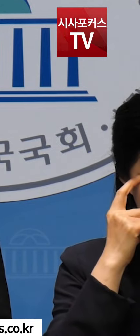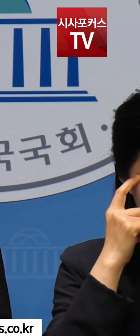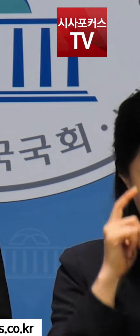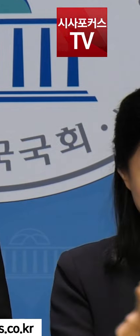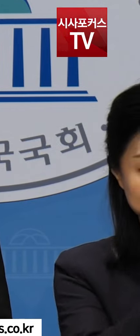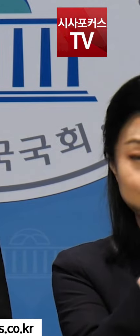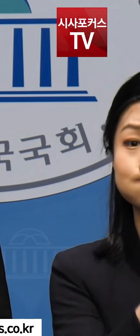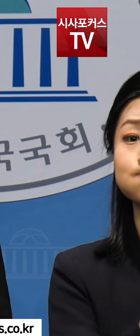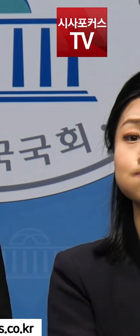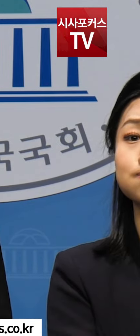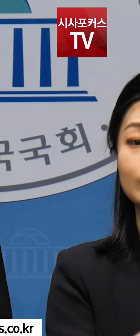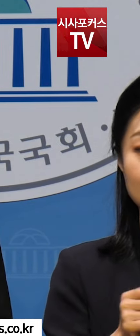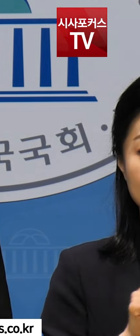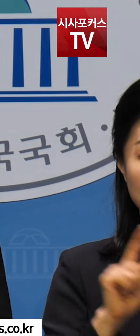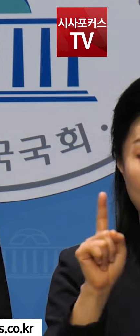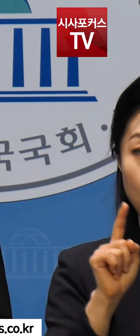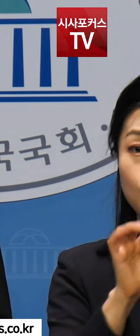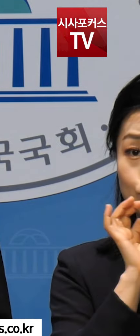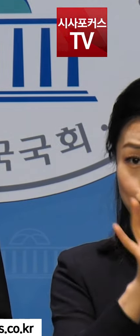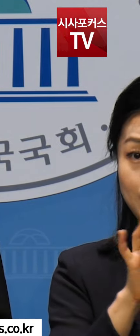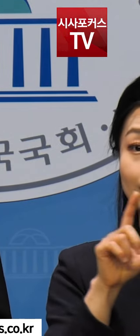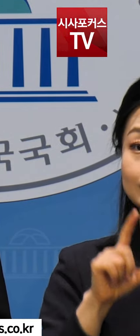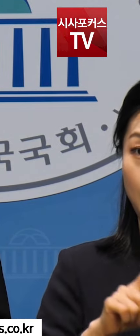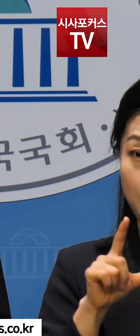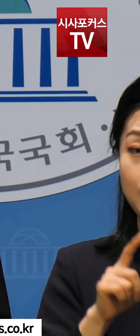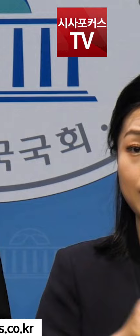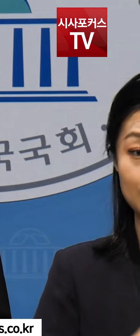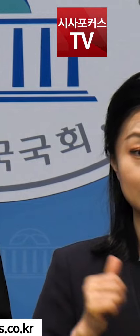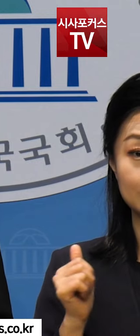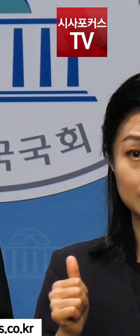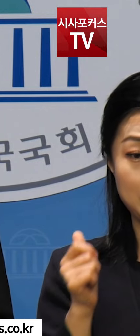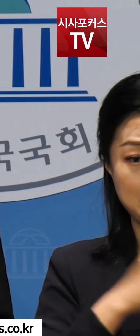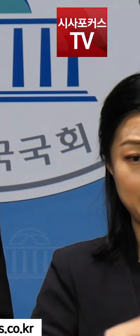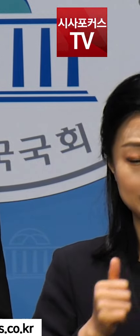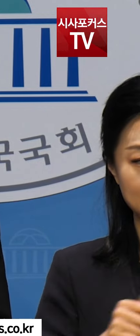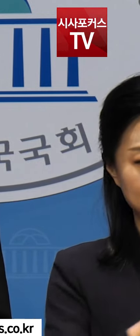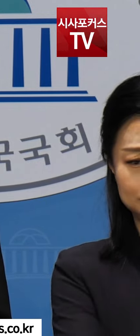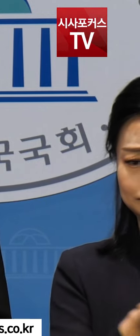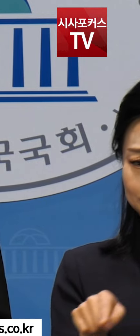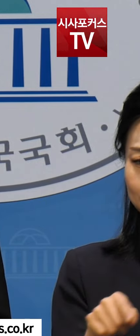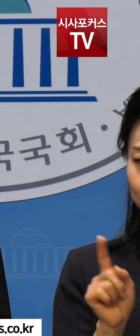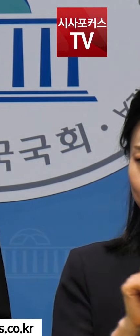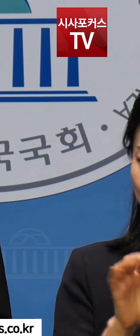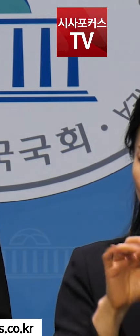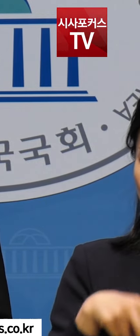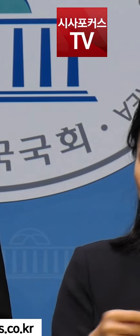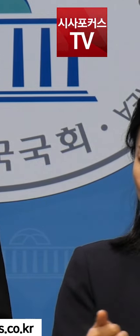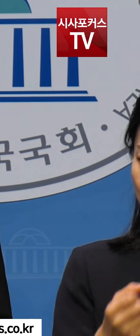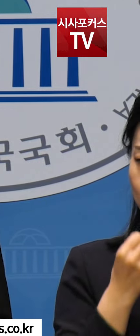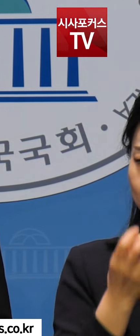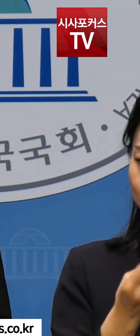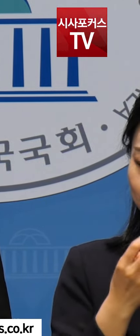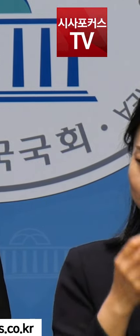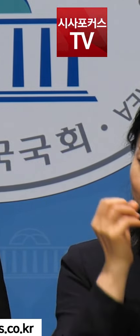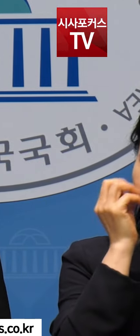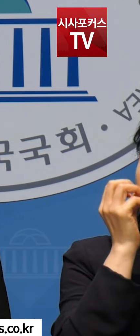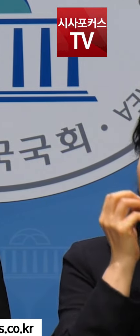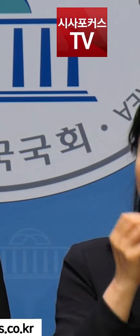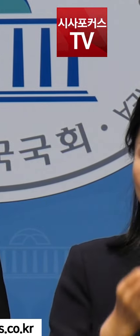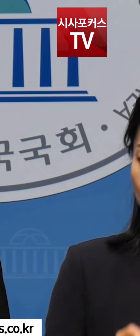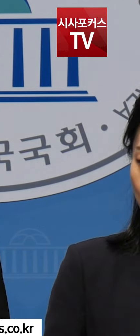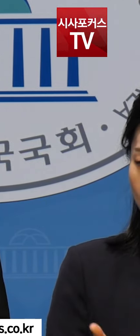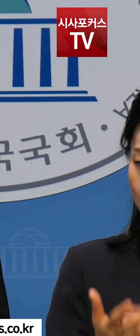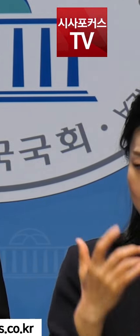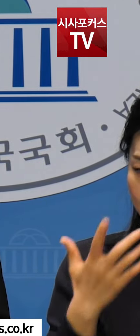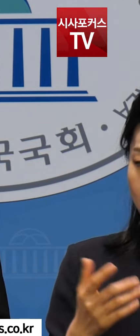결국 이 사건에 대한 기소에 이르지 못하고 있습니다. 실질적으로 재판부에서도 이미 유동규의 불법 뇌물